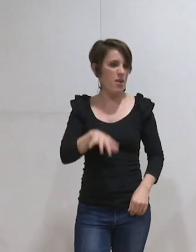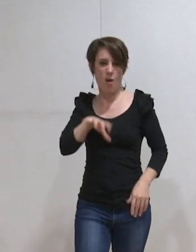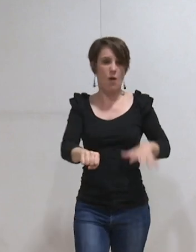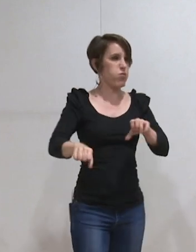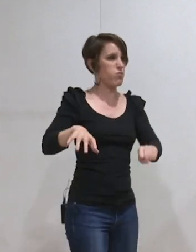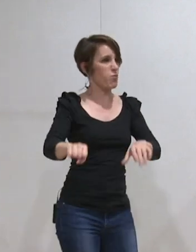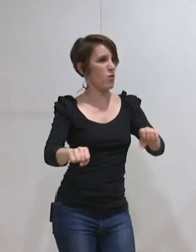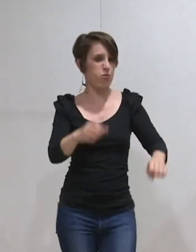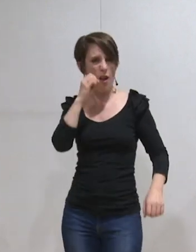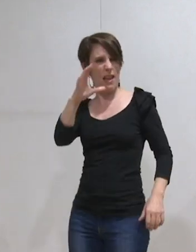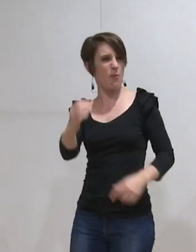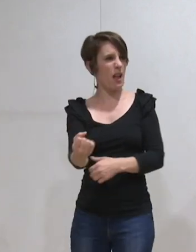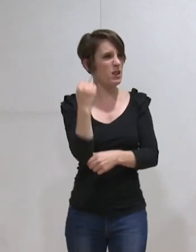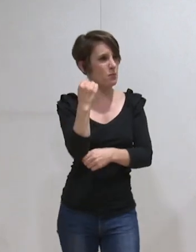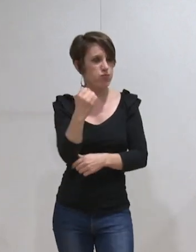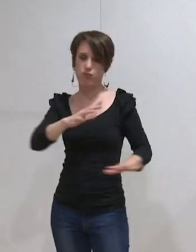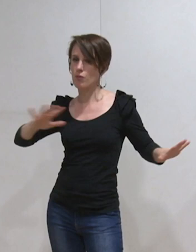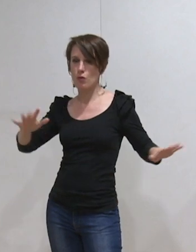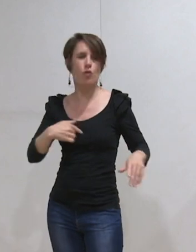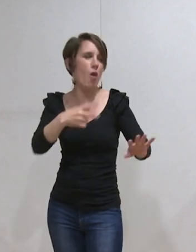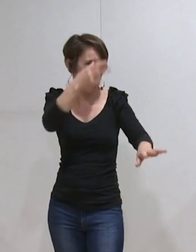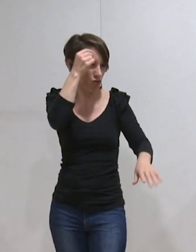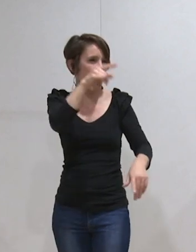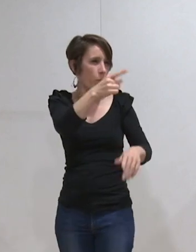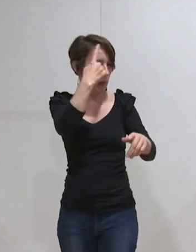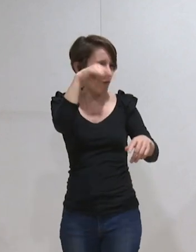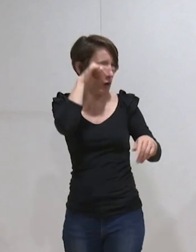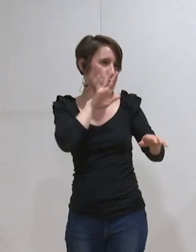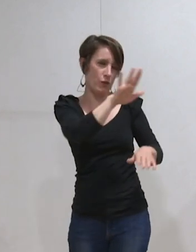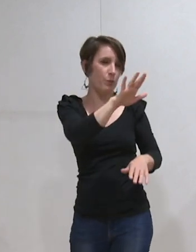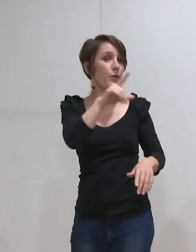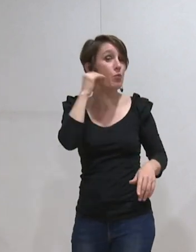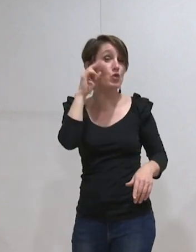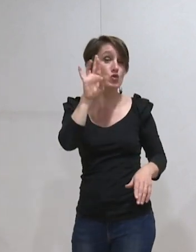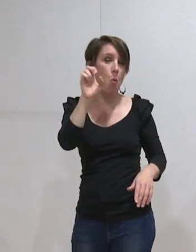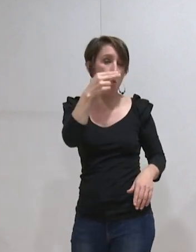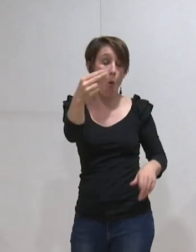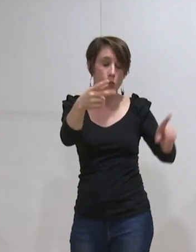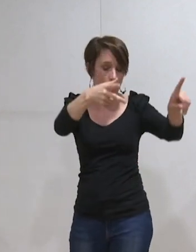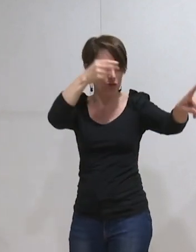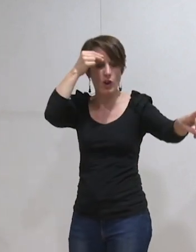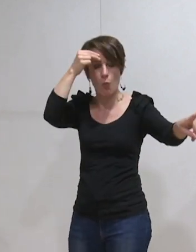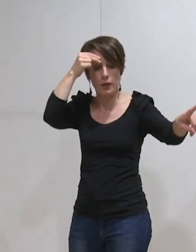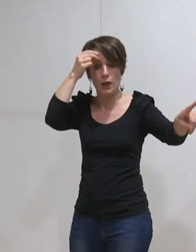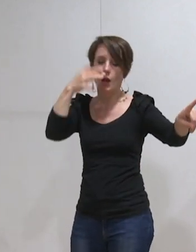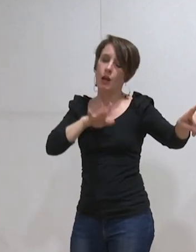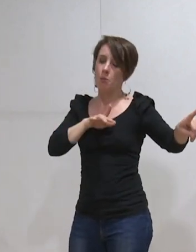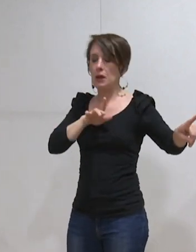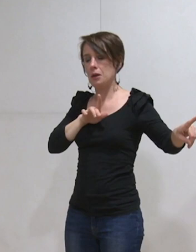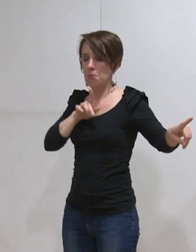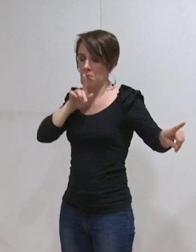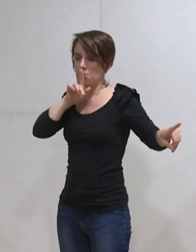le le sens du message profond philosophique de la réflexion de Paul Bron merci qui met dans dans ma